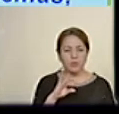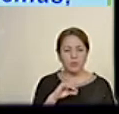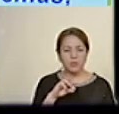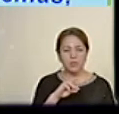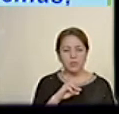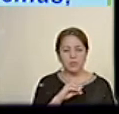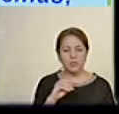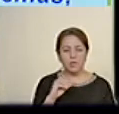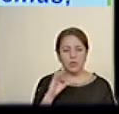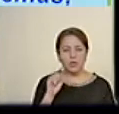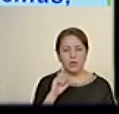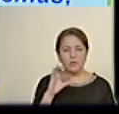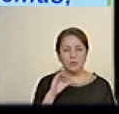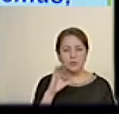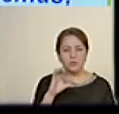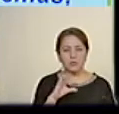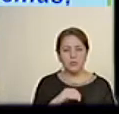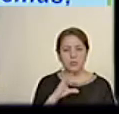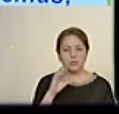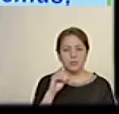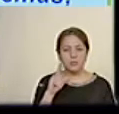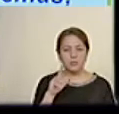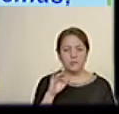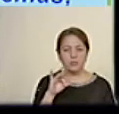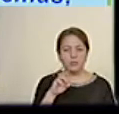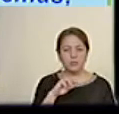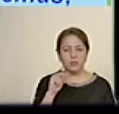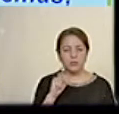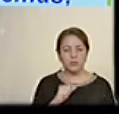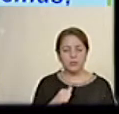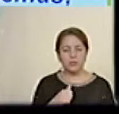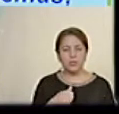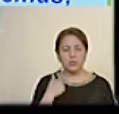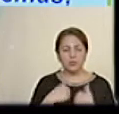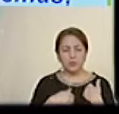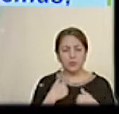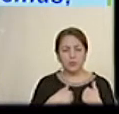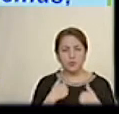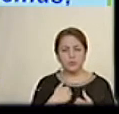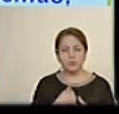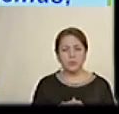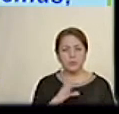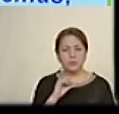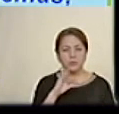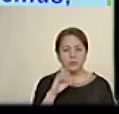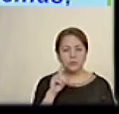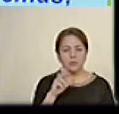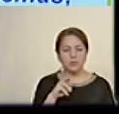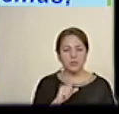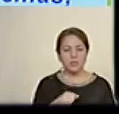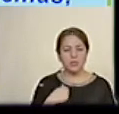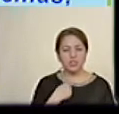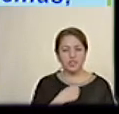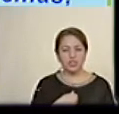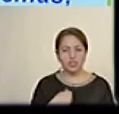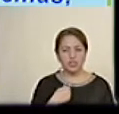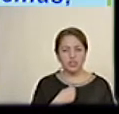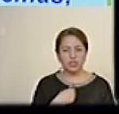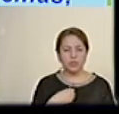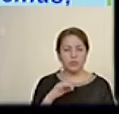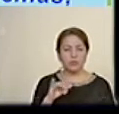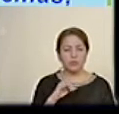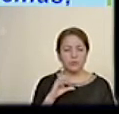асос. Сгоряча – шошма шошарлик блян. Со зла – джахлы